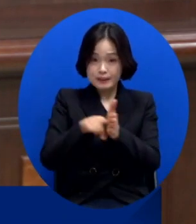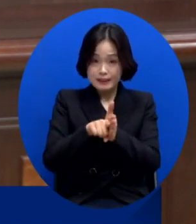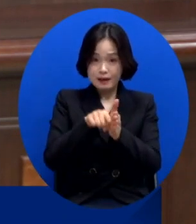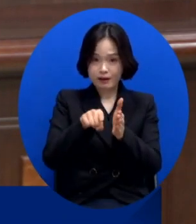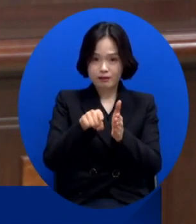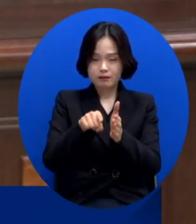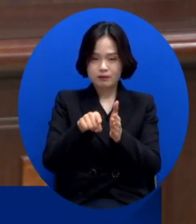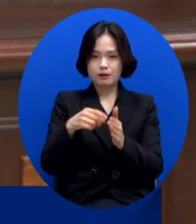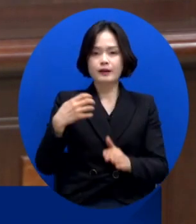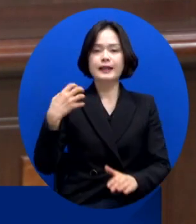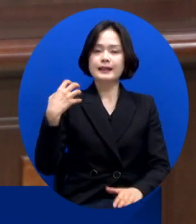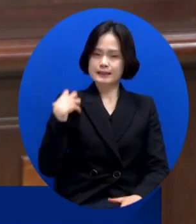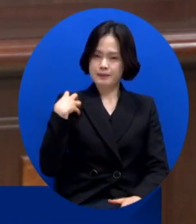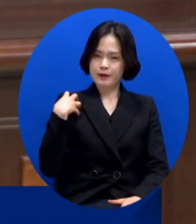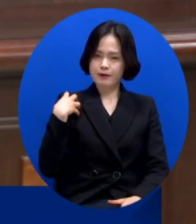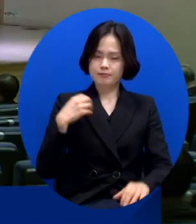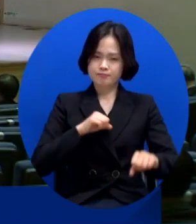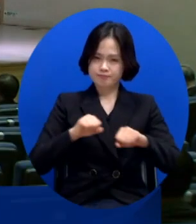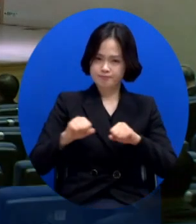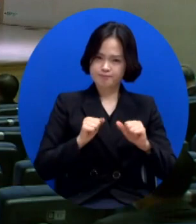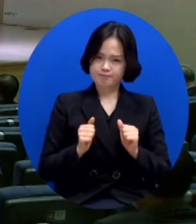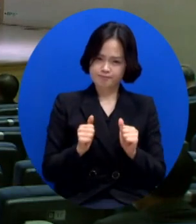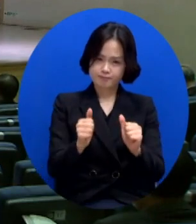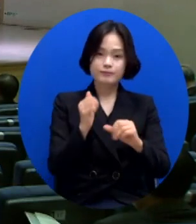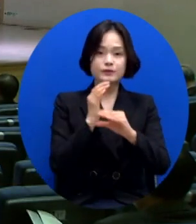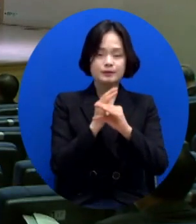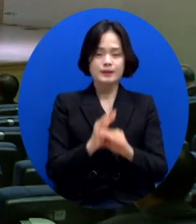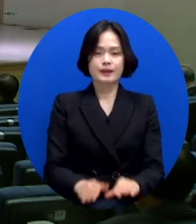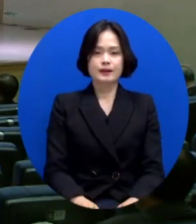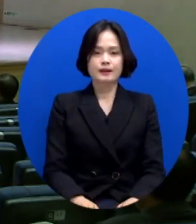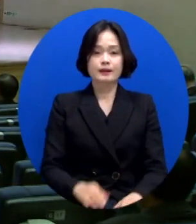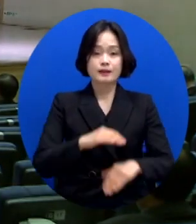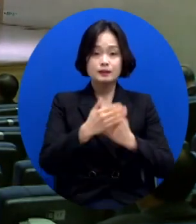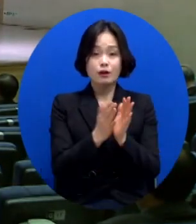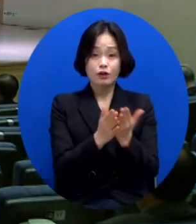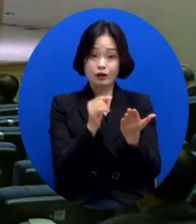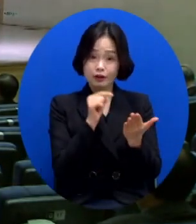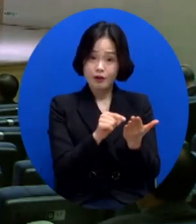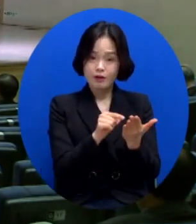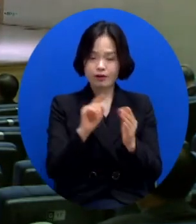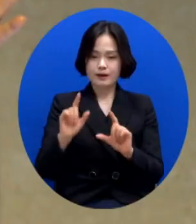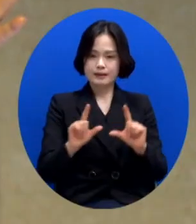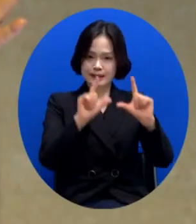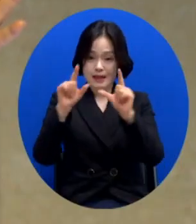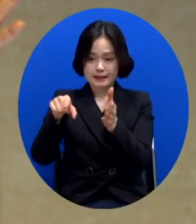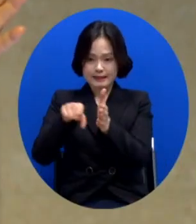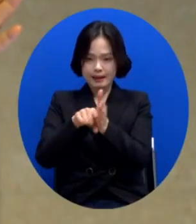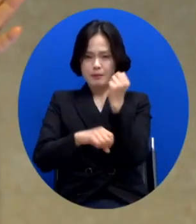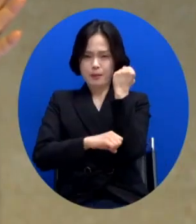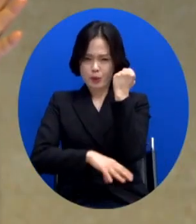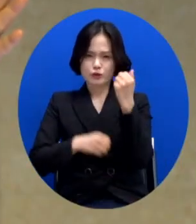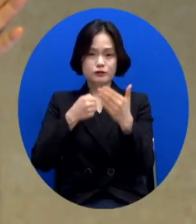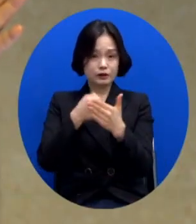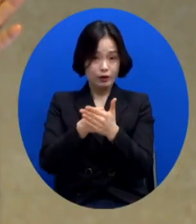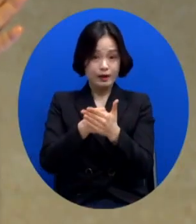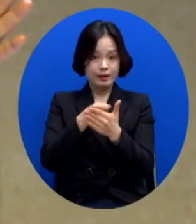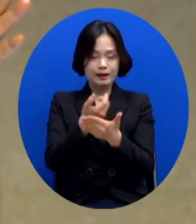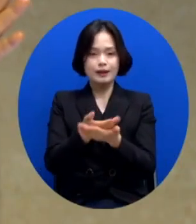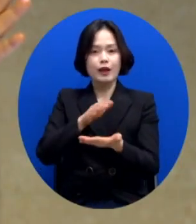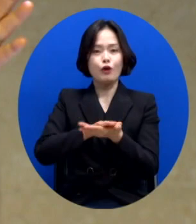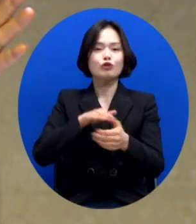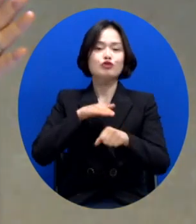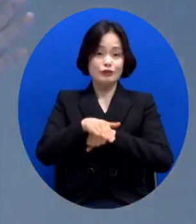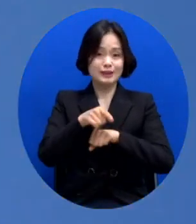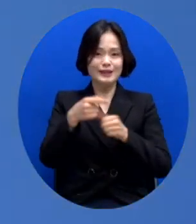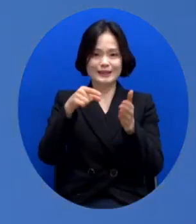생각하고 저는 열심히 하고 있습니다 성경을 신앙과 삶의 표준으로 삼는 데서 출발하는 개혁주의 생명